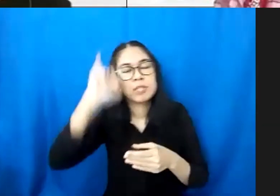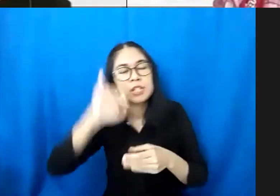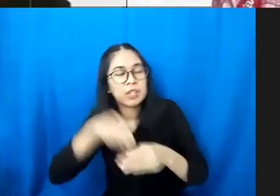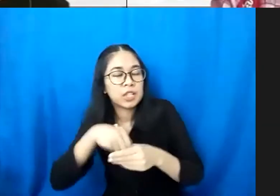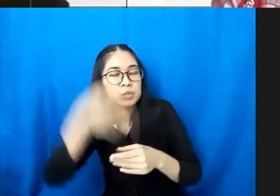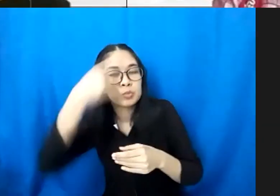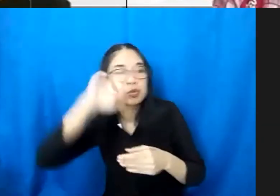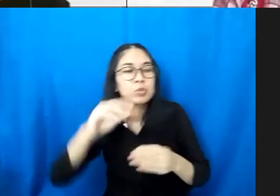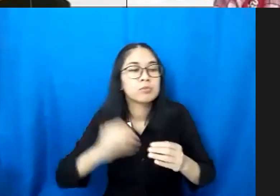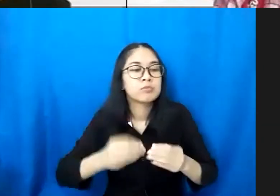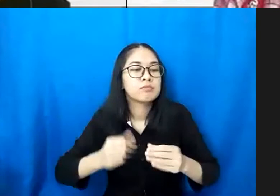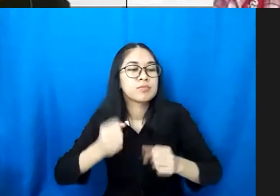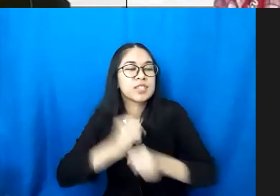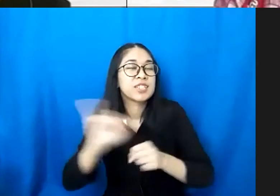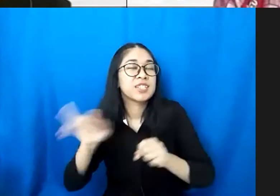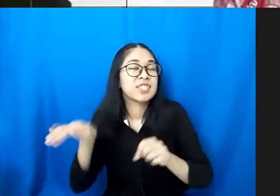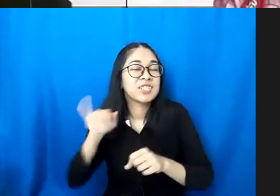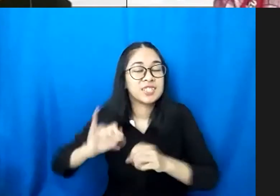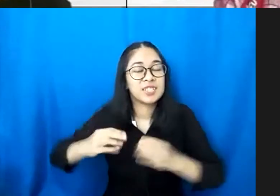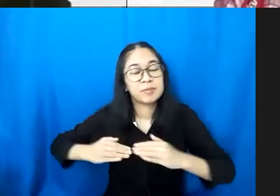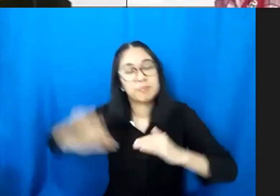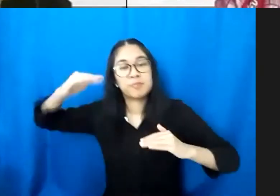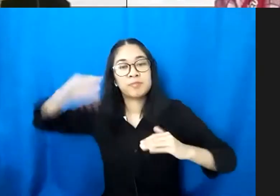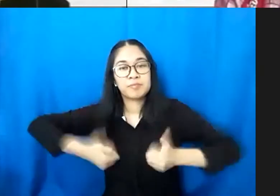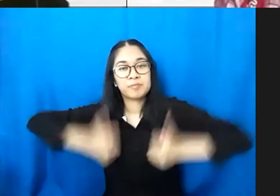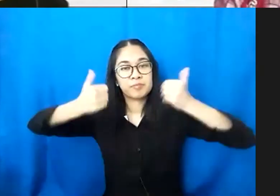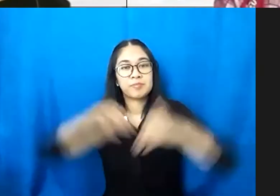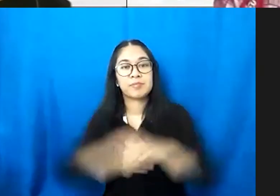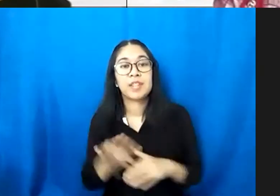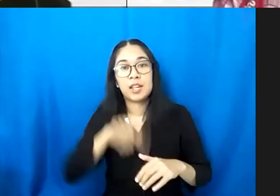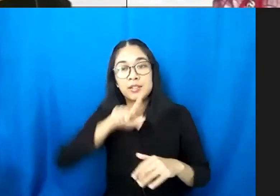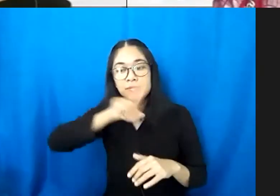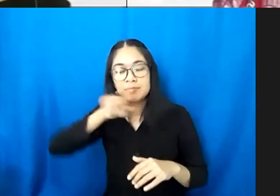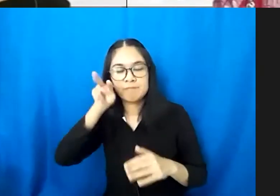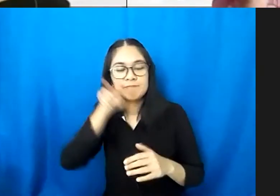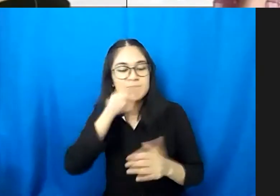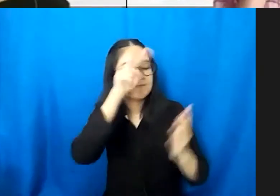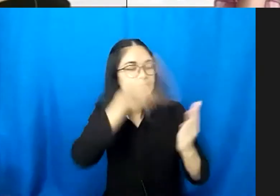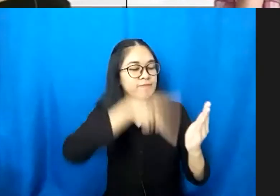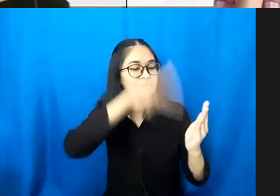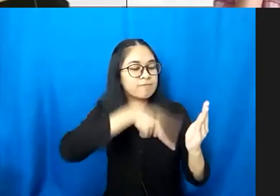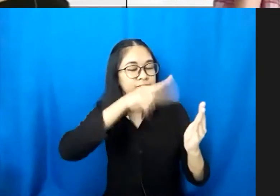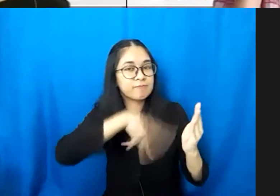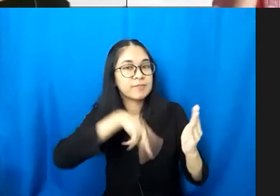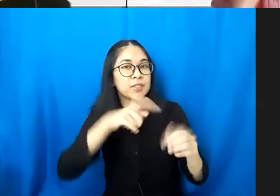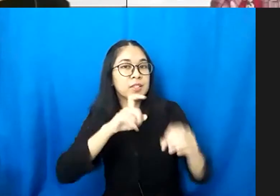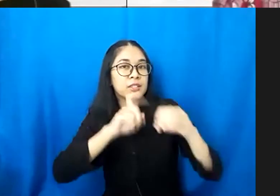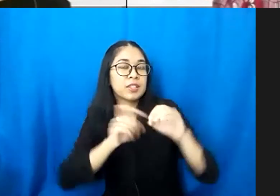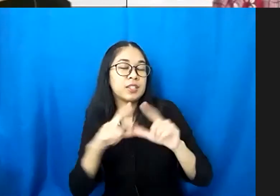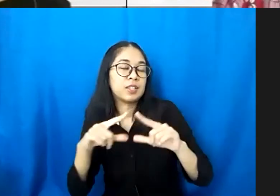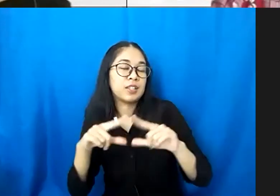akan melihat ke box pertanyaan yang sudah dikirimkan oleh panitia juga,